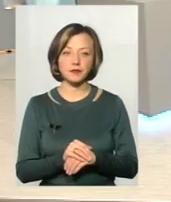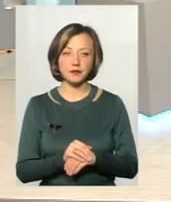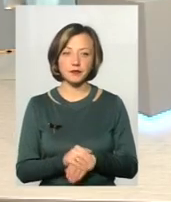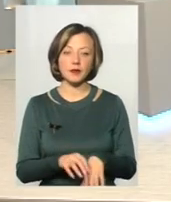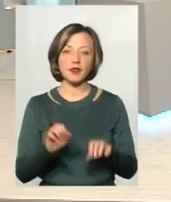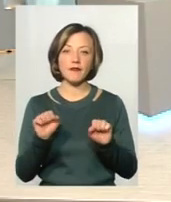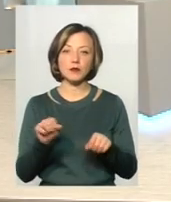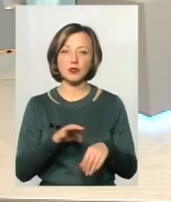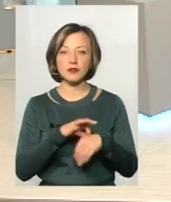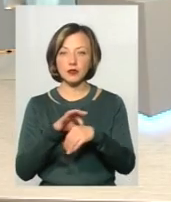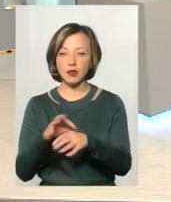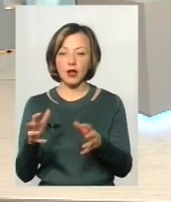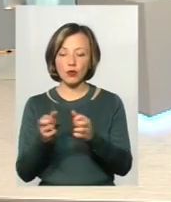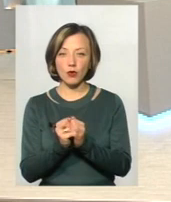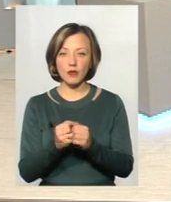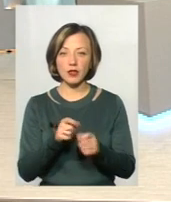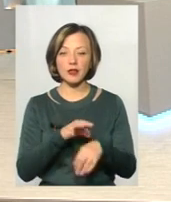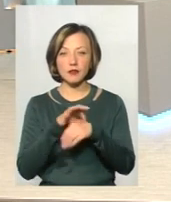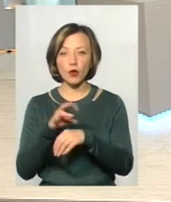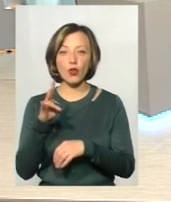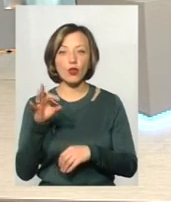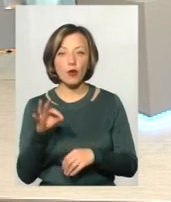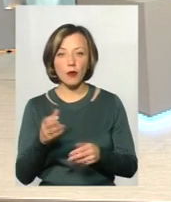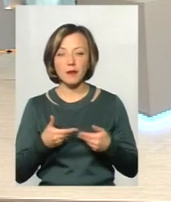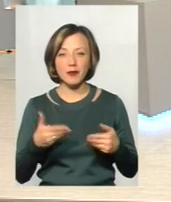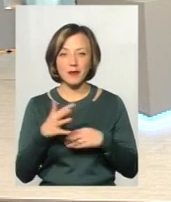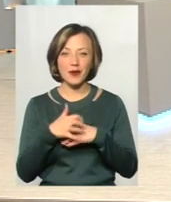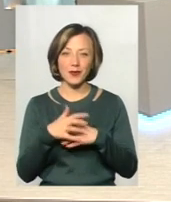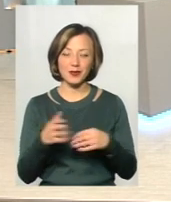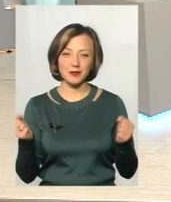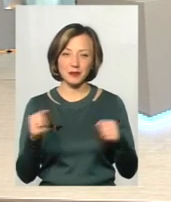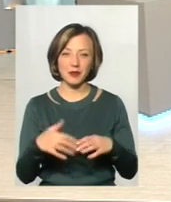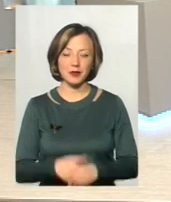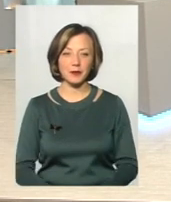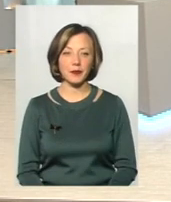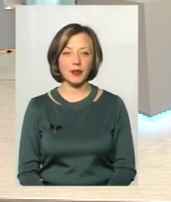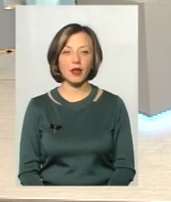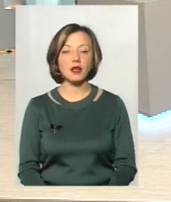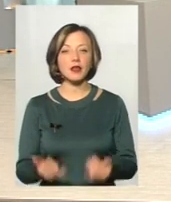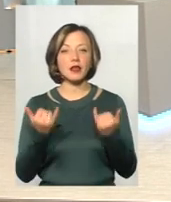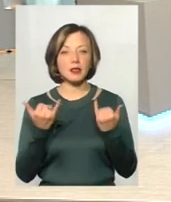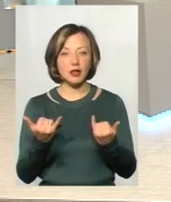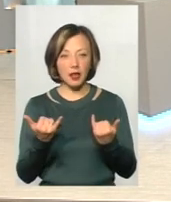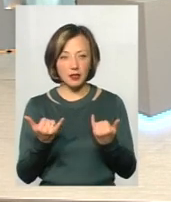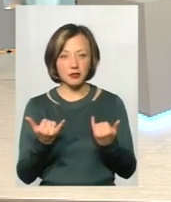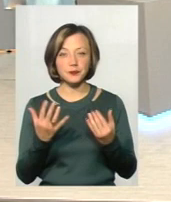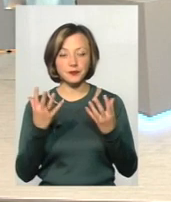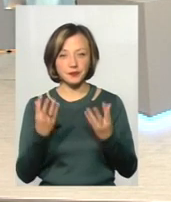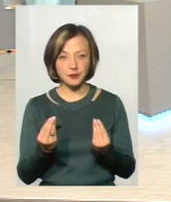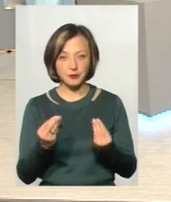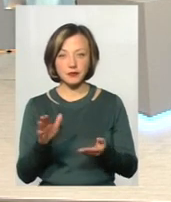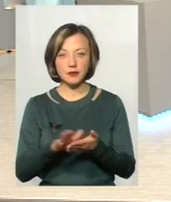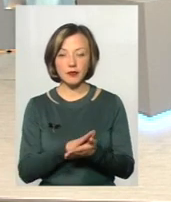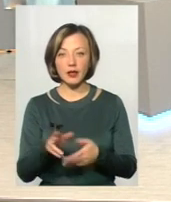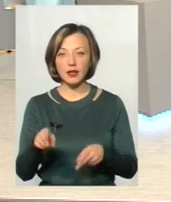этот стерилизатор, отловят и отвезут. Но опять же, мы по кошкам тут собрались. Ну, я хочу сказать, что на данный момент, насколько я знаю,